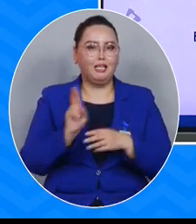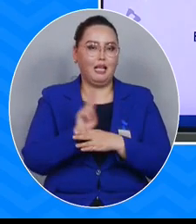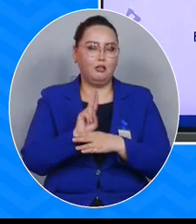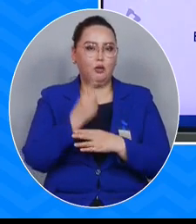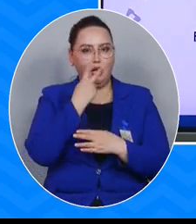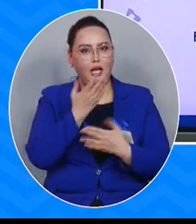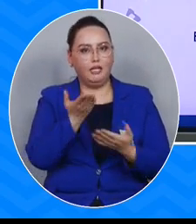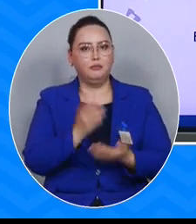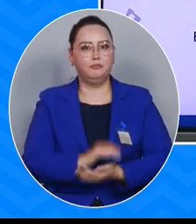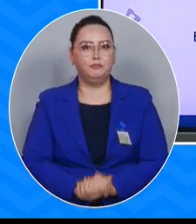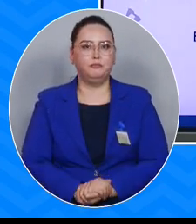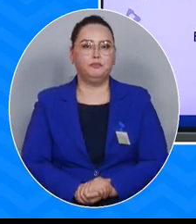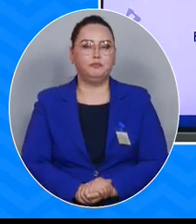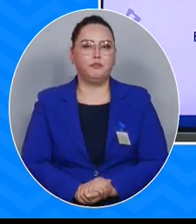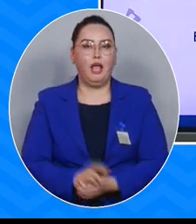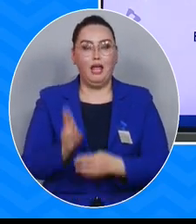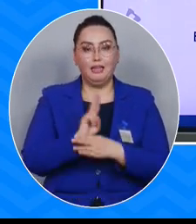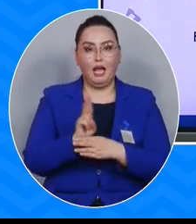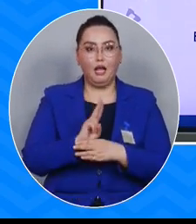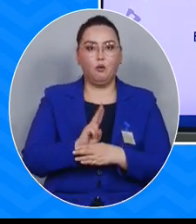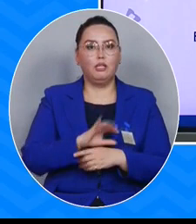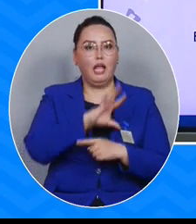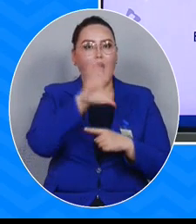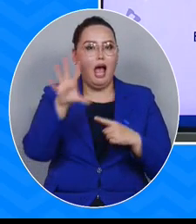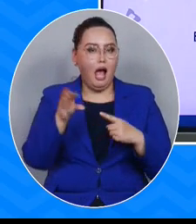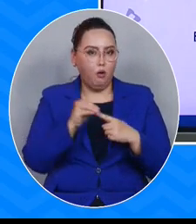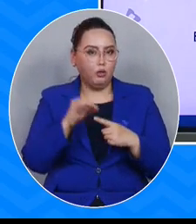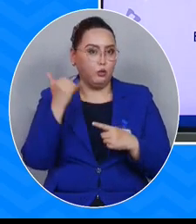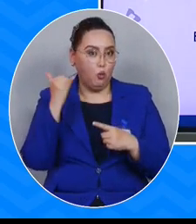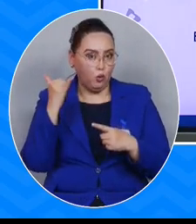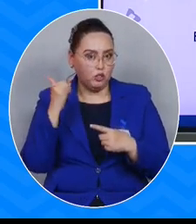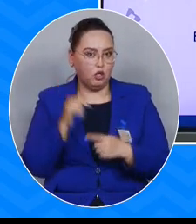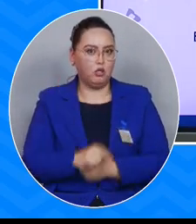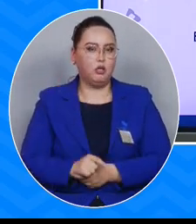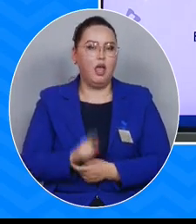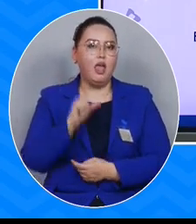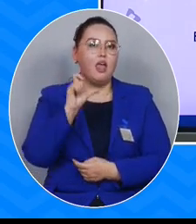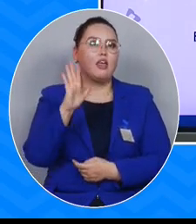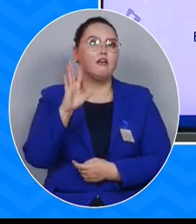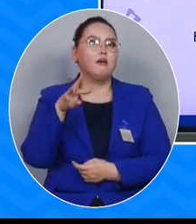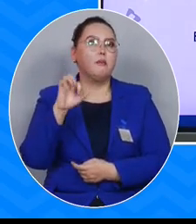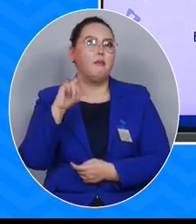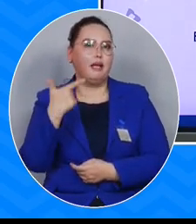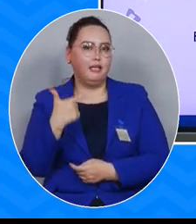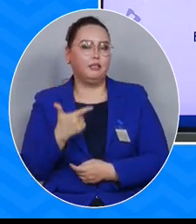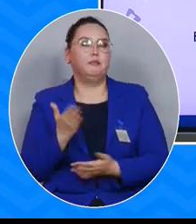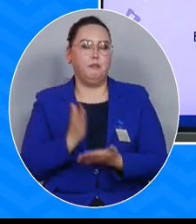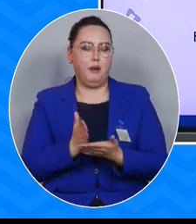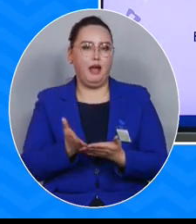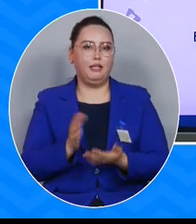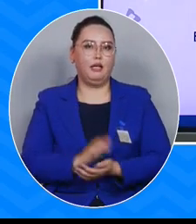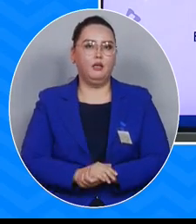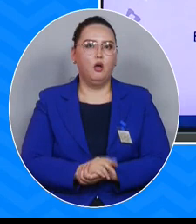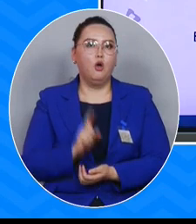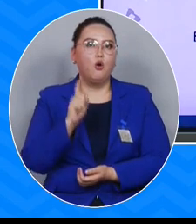харчийн дэлгэээг ихэн хэбмайг Танэмеатгүедгийнэг бээн жэнэш төвшнэя